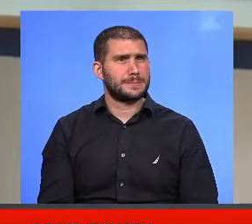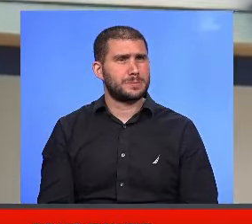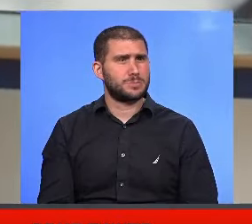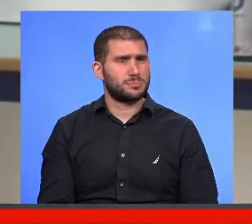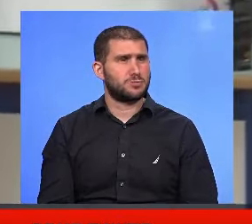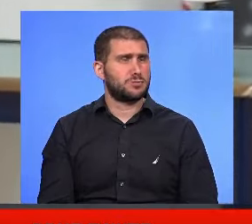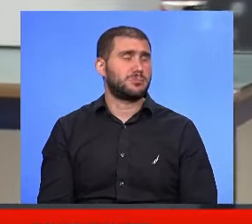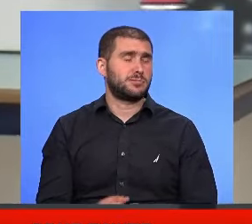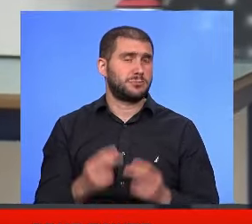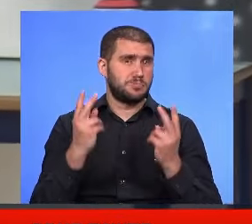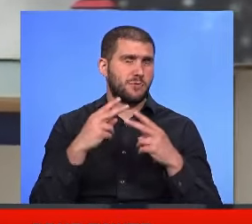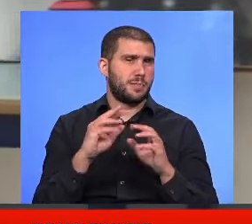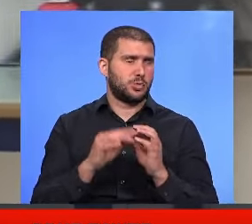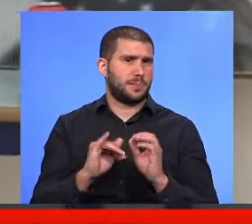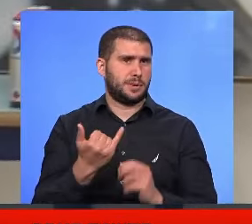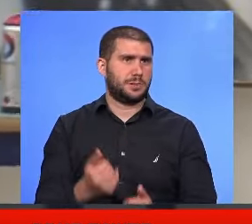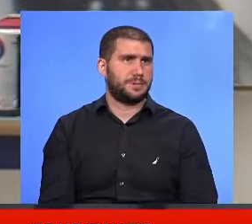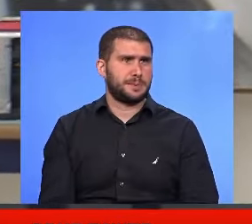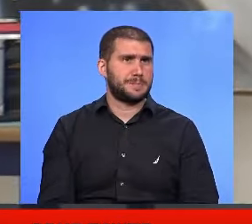במובן מסוים.